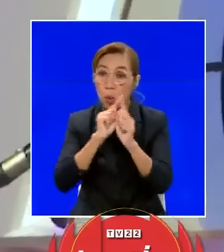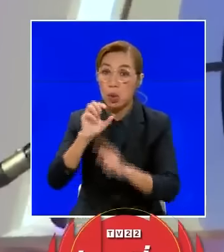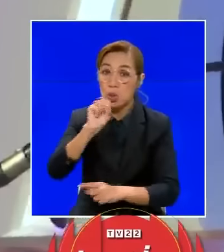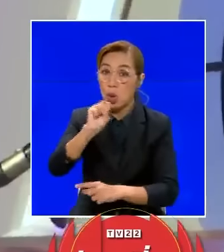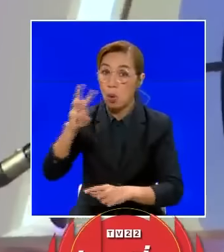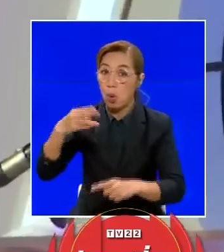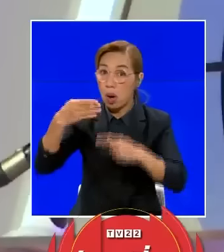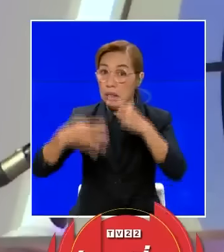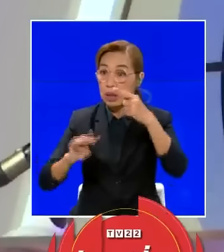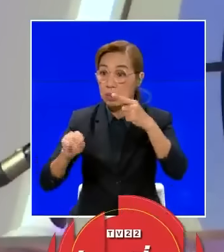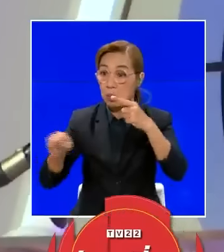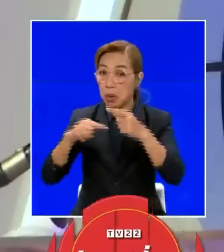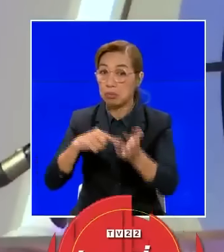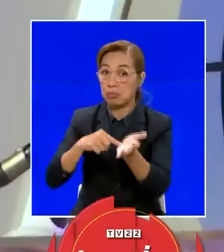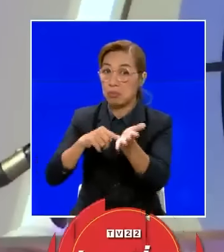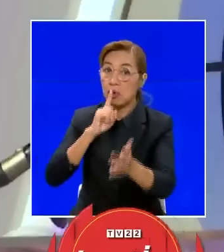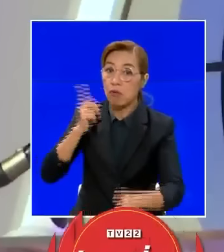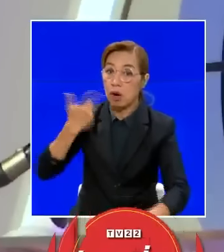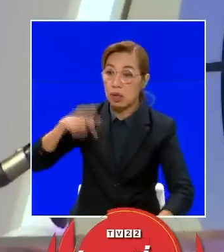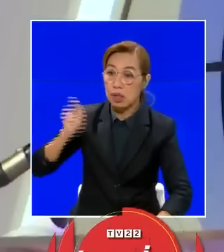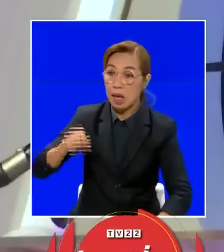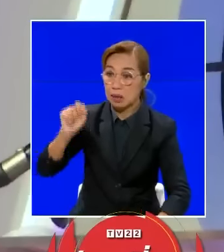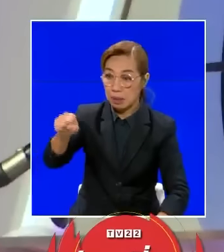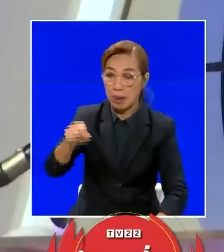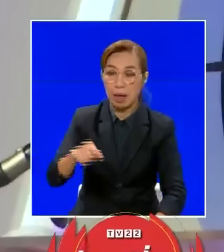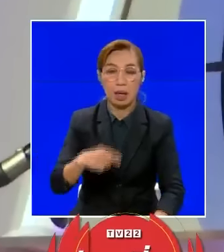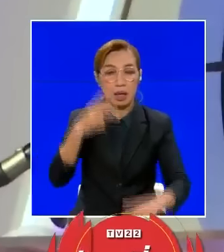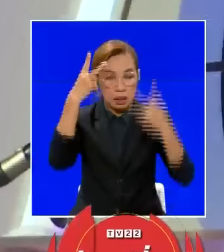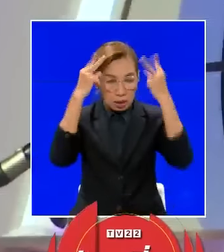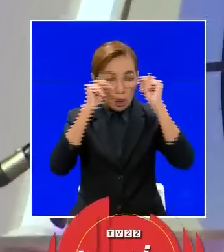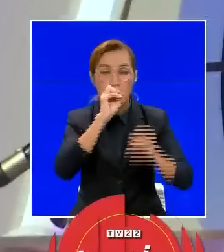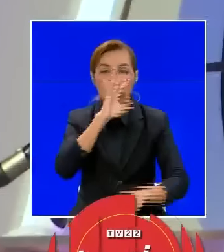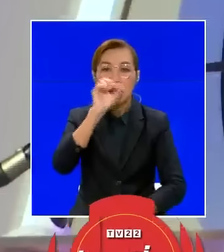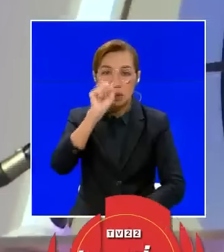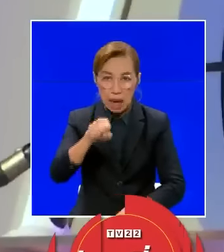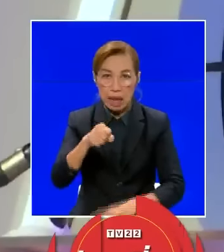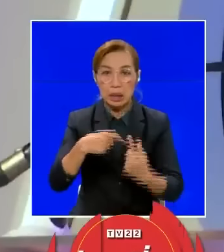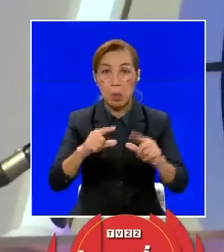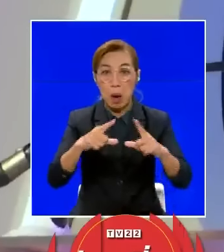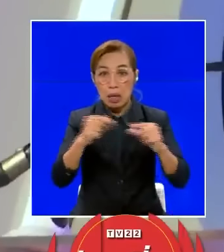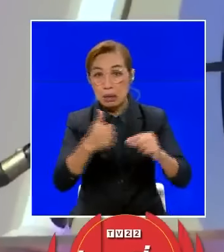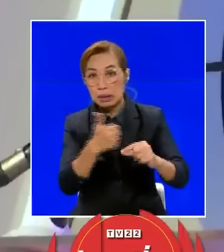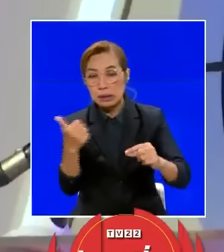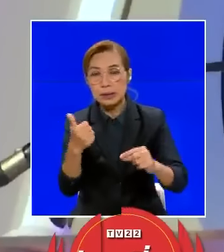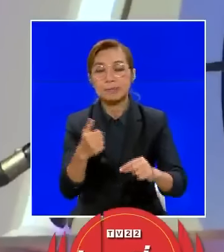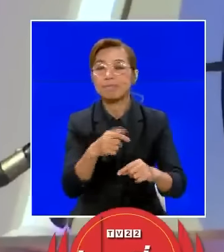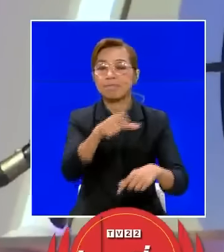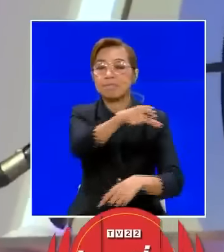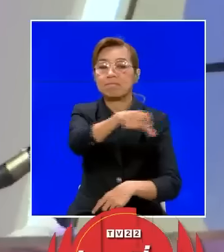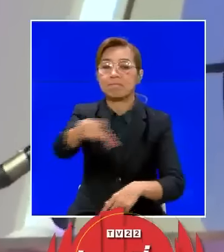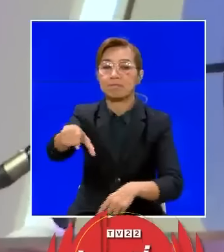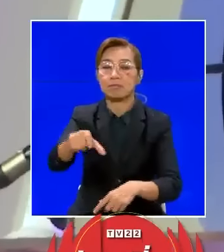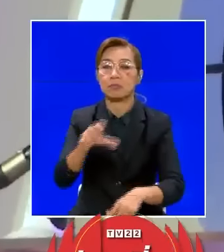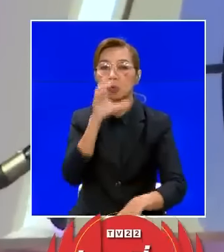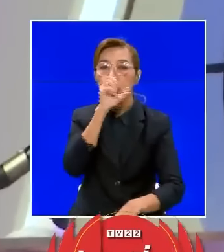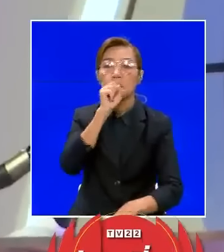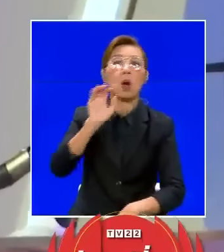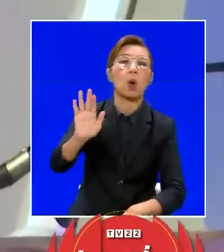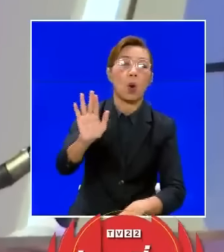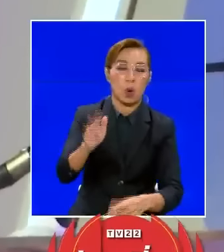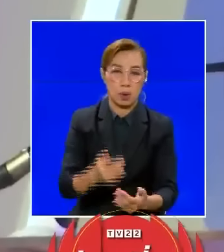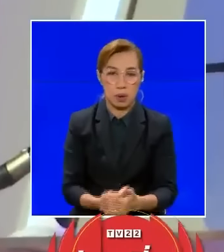แต่ว่ายังไงก็ตามคือส่วนรายละเอียดเนี่ยเป็นเรื่องส่วนตัวของท่านเศรษฐากับท่านวิษณุนะครับทีนี้จะว่ายังไงบ้างถ้าย้อนกลับ